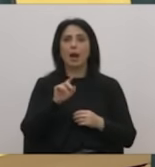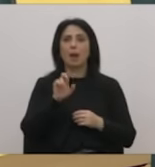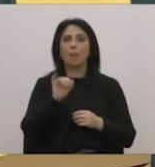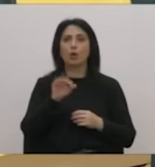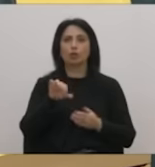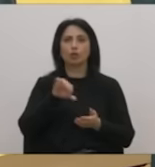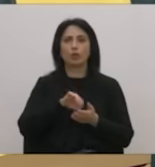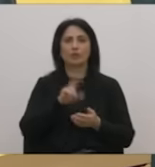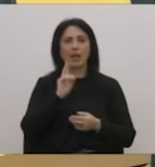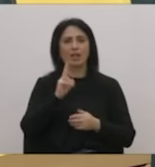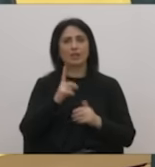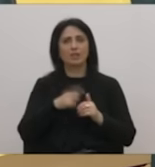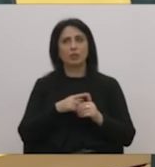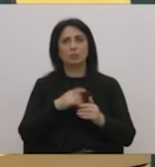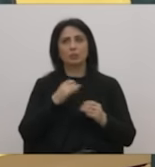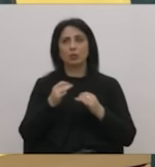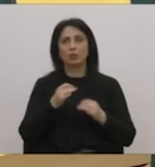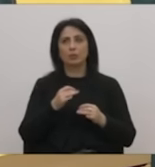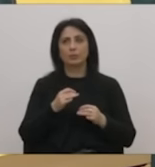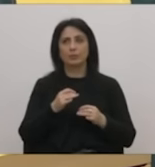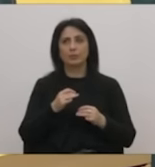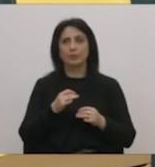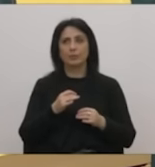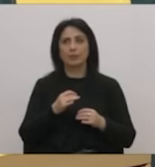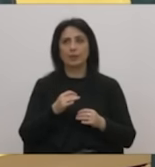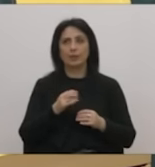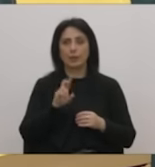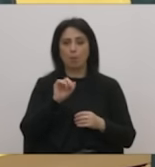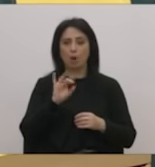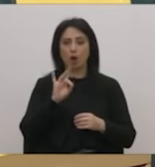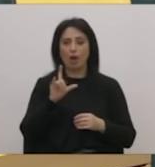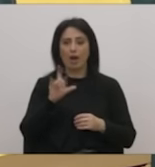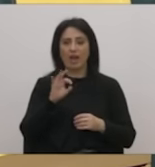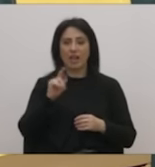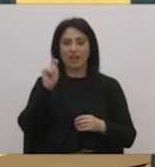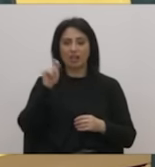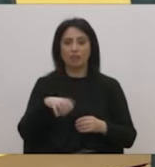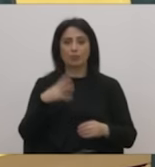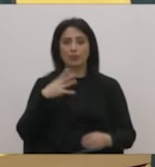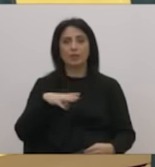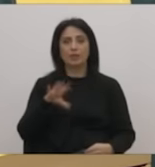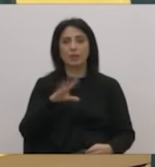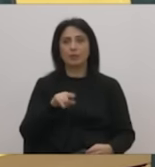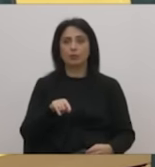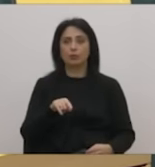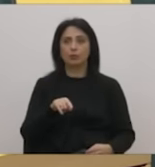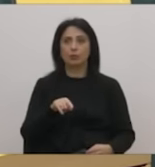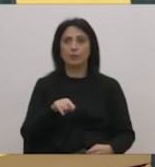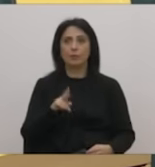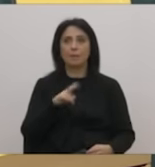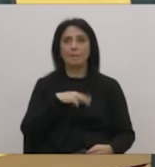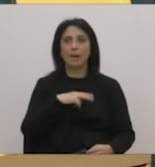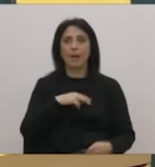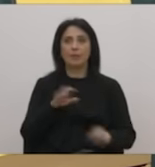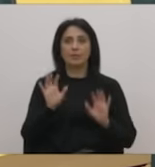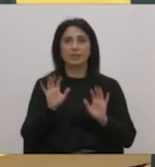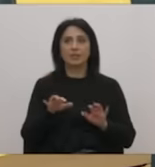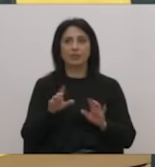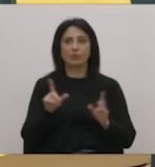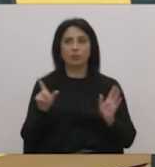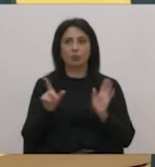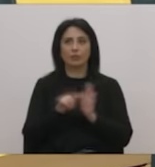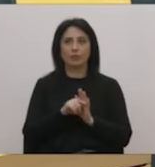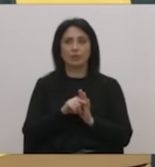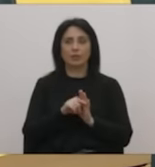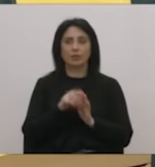გამოდიოდა კანდიდატის სტატუსზე საუბრობდა. ბორელი, როდესაც ჩამოვიდა საქართველოში, პარლამენტის თავმჯდომარესთან ერთად,